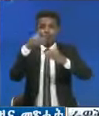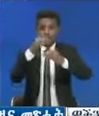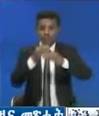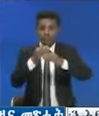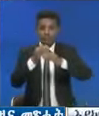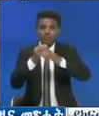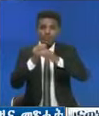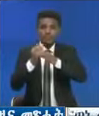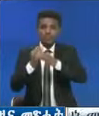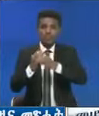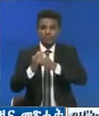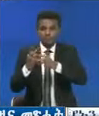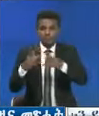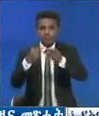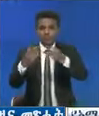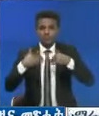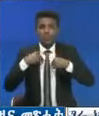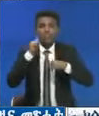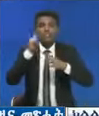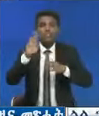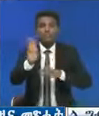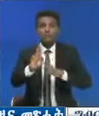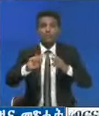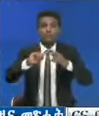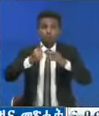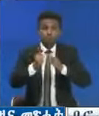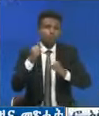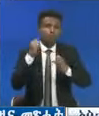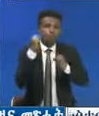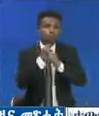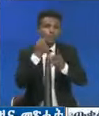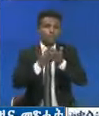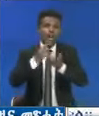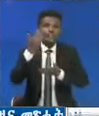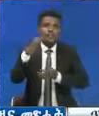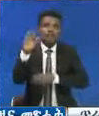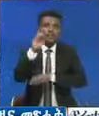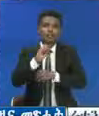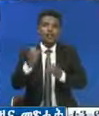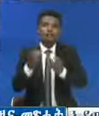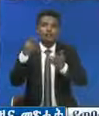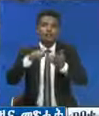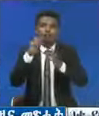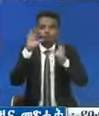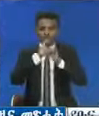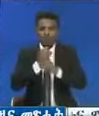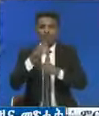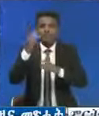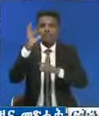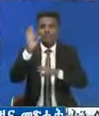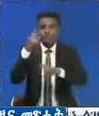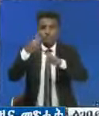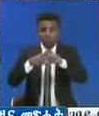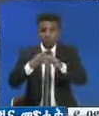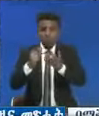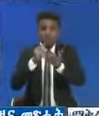ሳይት የኮብል ነው ያለን። ቀጣይ ነገ ሰኞ ጀምሮ ስራ የሚጀምሩ ናቸው። በዚህ 15 ቀን ውስጥ እናጠናቃለን አብዛኞቹ ፕሮጀክት። በበጀት አመቱ 9 ወራት በከተማ